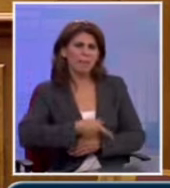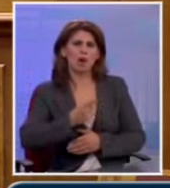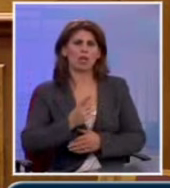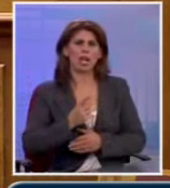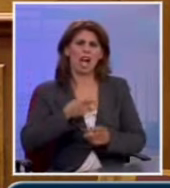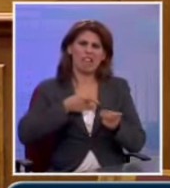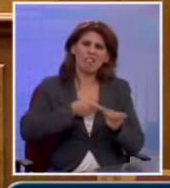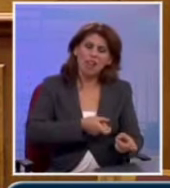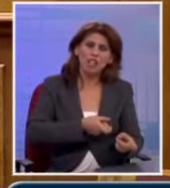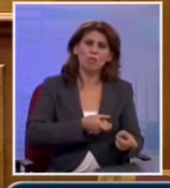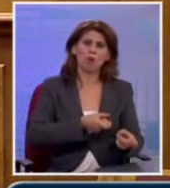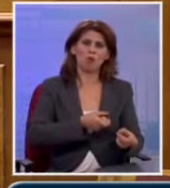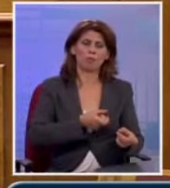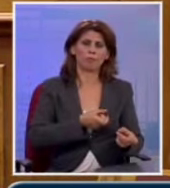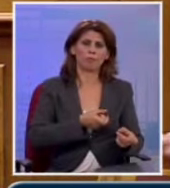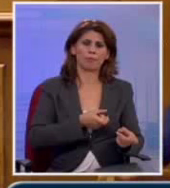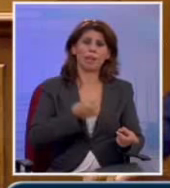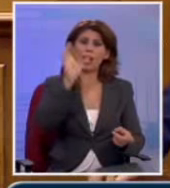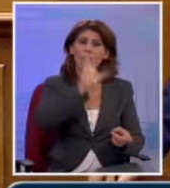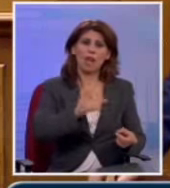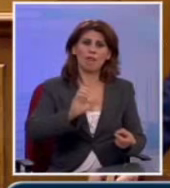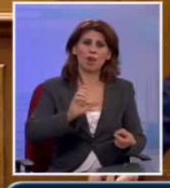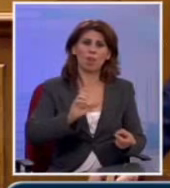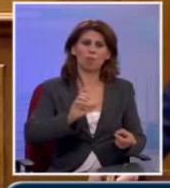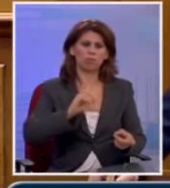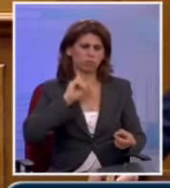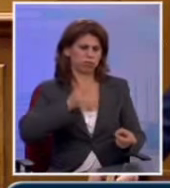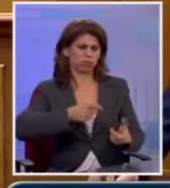Ευρώπη των εκβιασμών, μια Ευρώπη των τελεσυγγράφων.